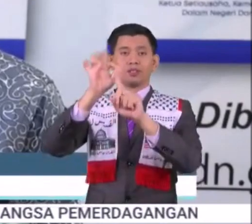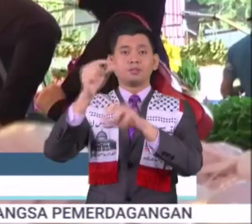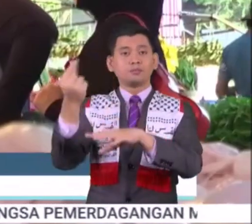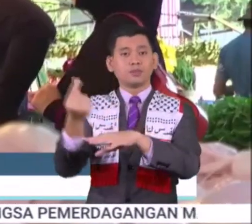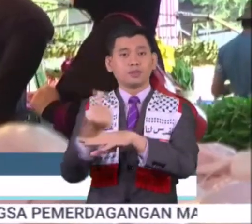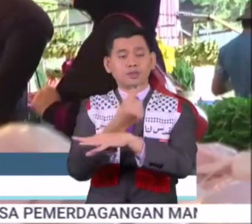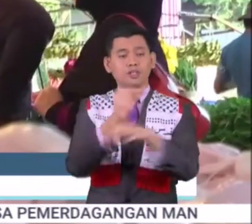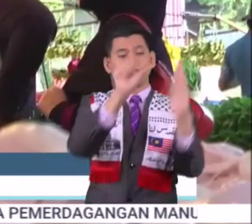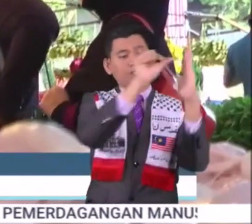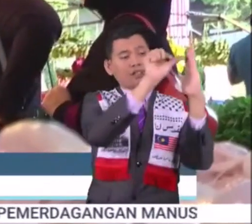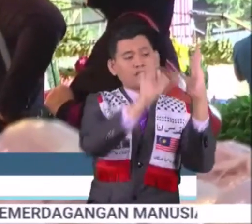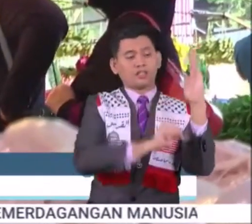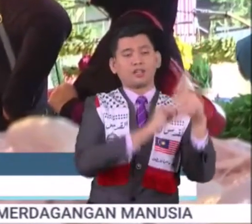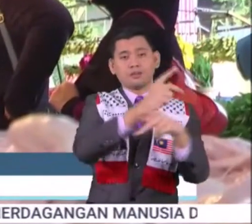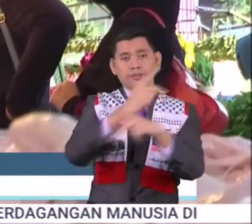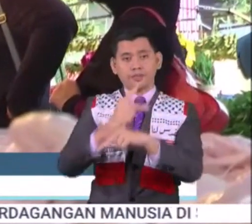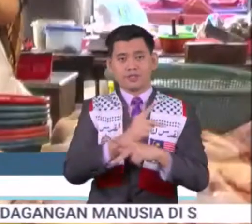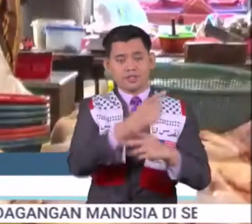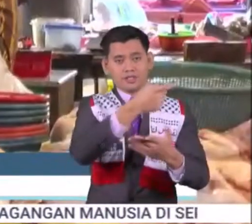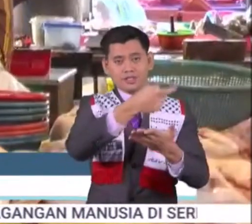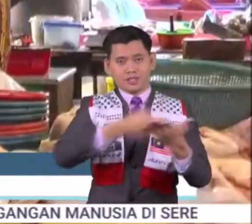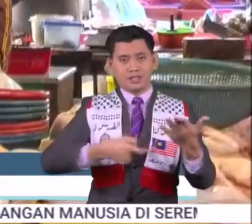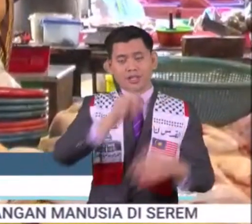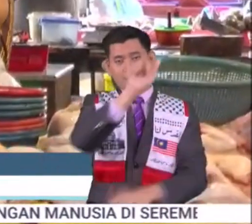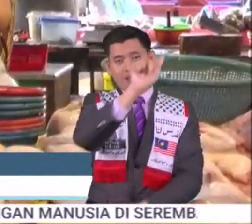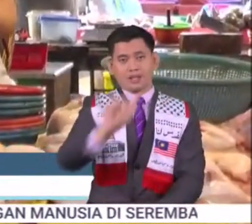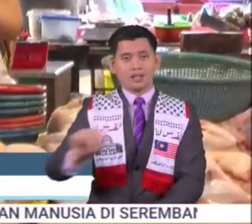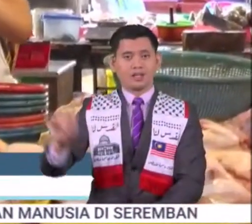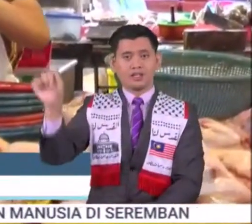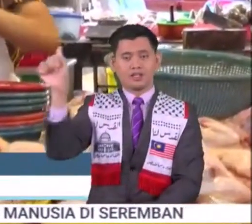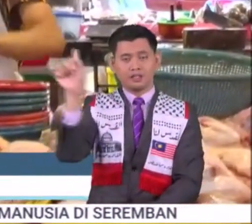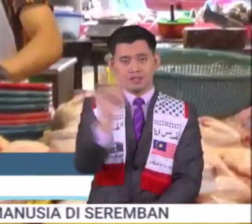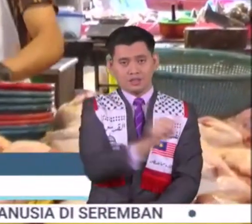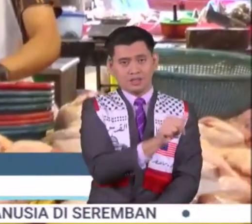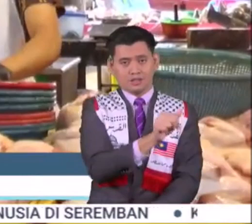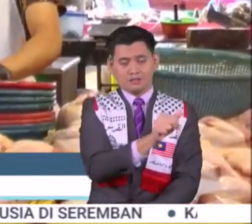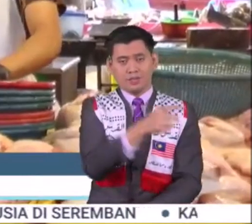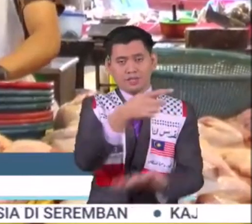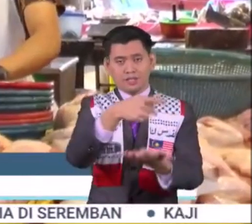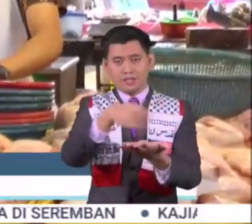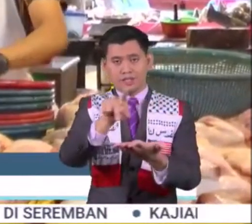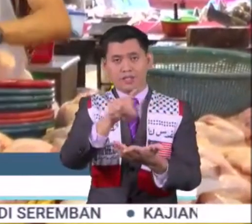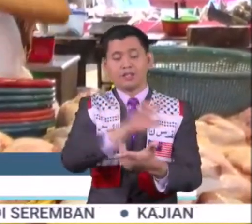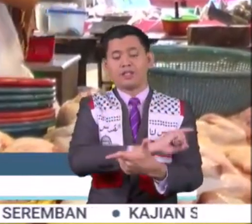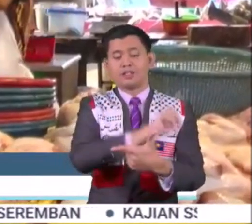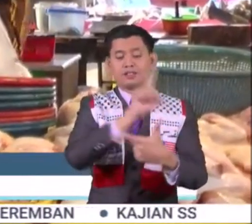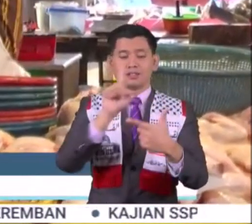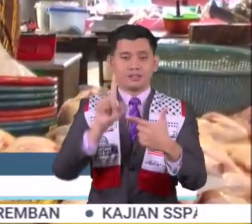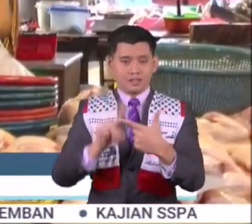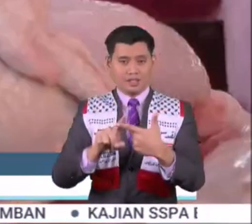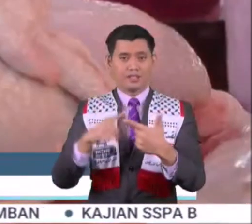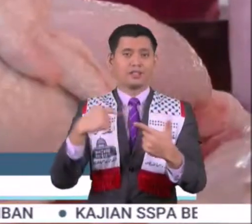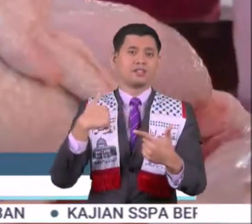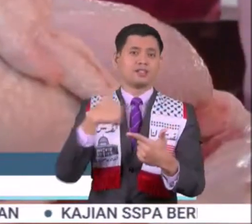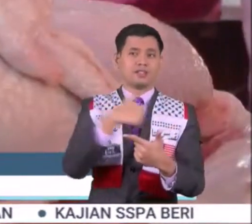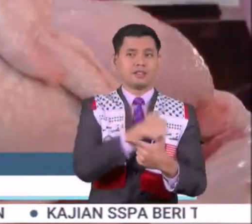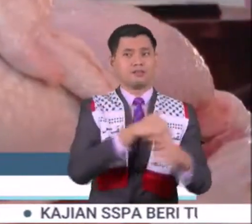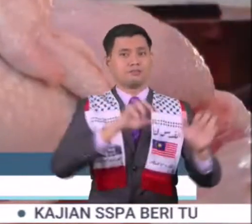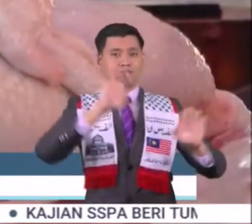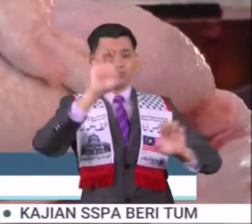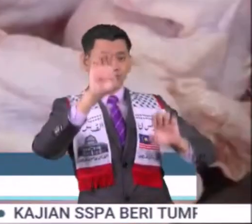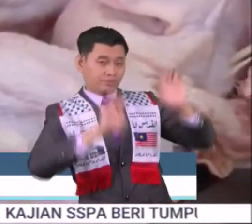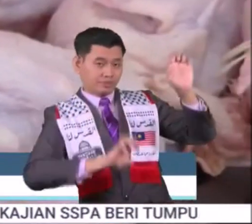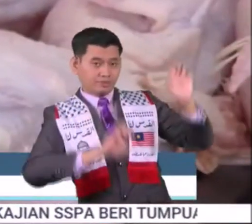menggunapakai Akta Kawalan Harga dan Anti Pencatutan AKHAP, dan juga kita mempertimbangkan